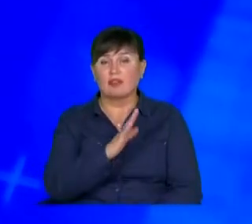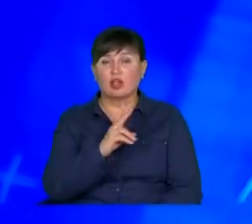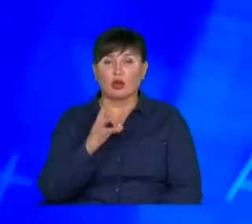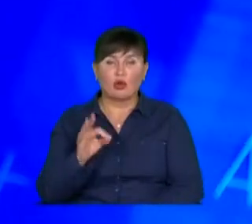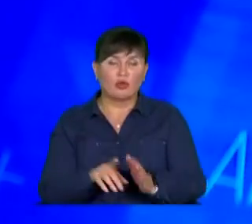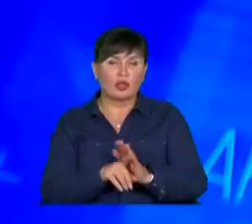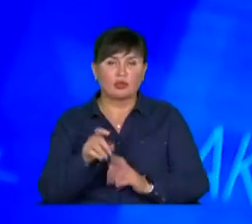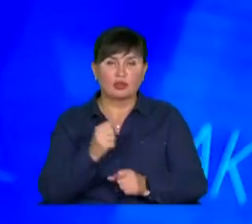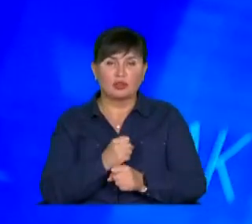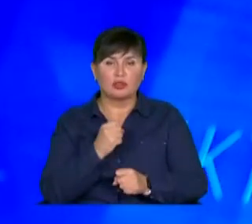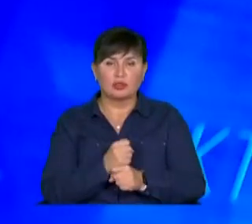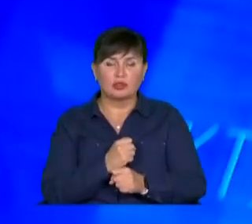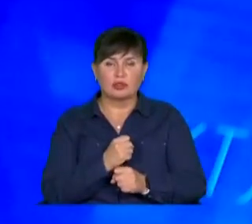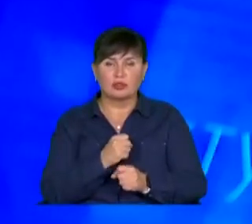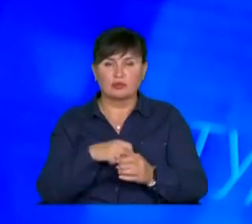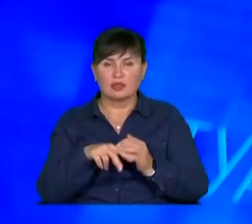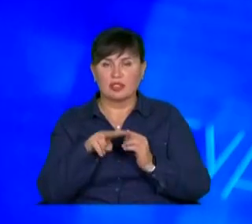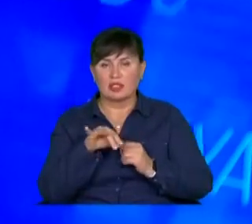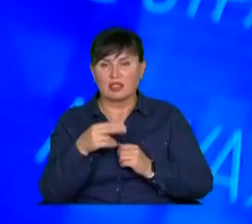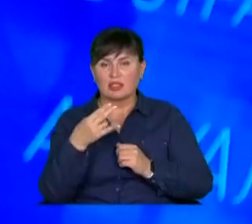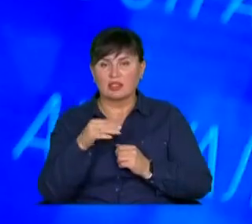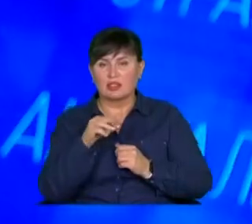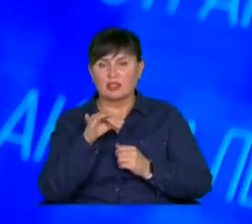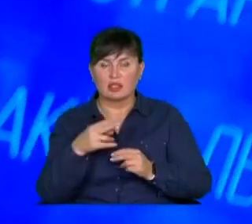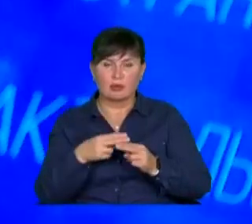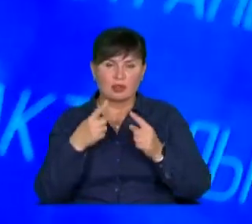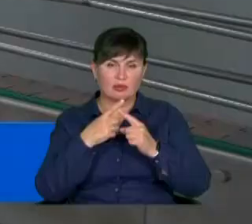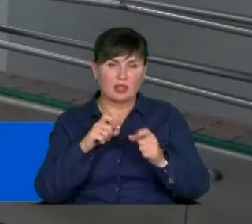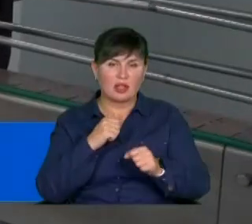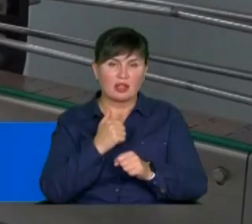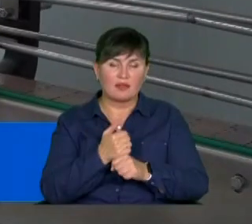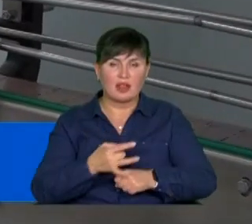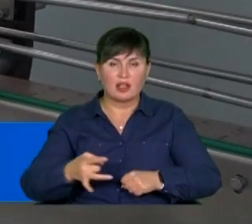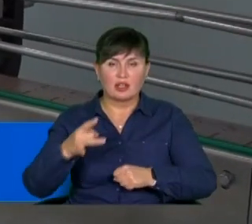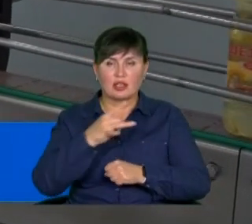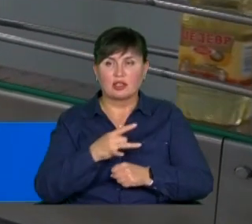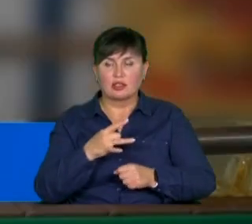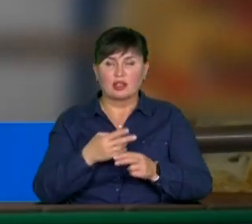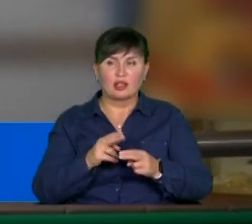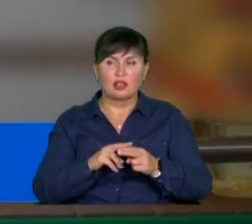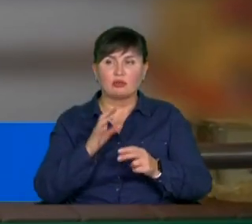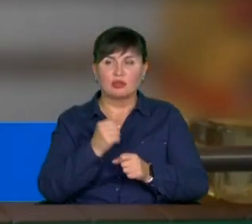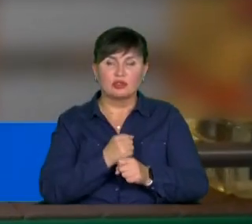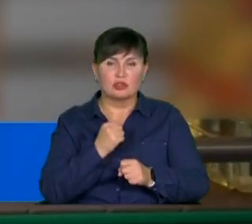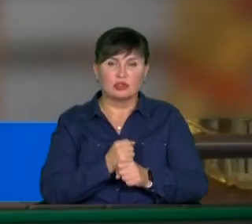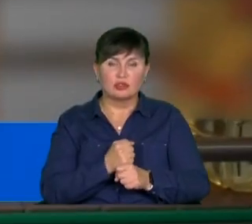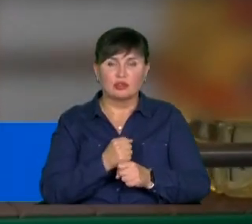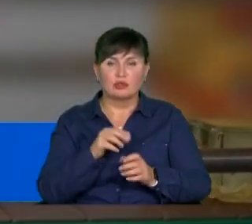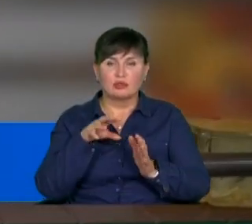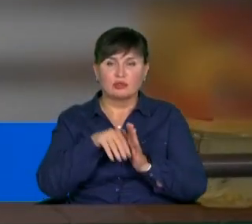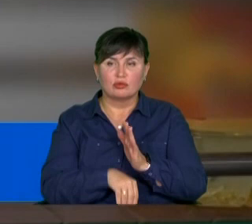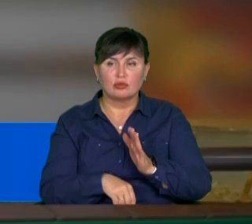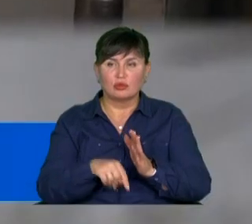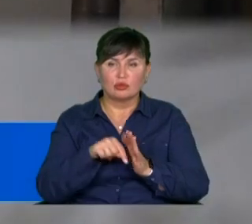начнут производить лецитин. Об этом сообщил глава региона Ермек Кушербаев. По его словам, жидкий лецитин будут производить путем внедрения